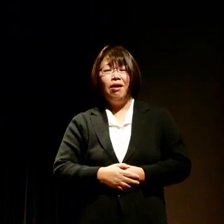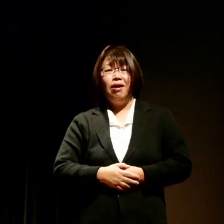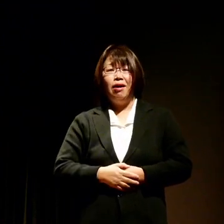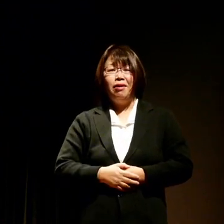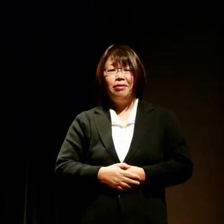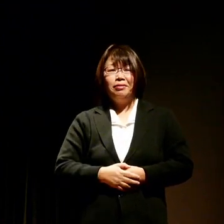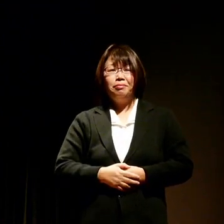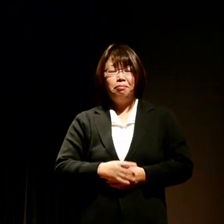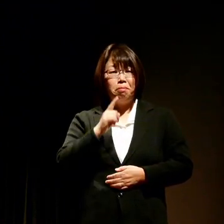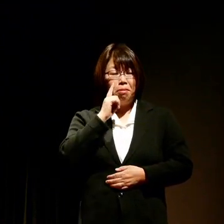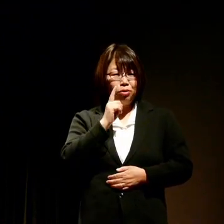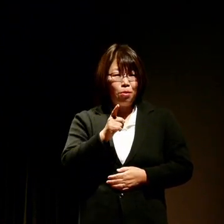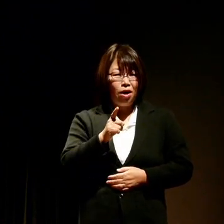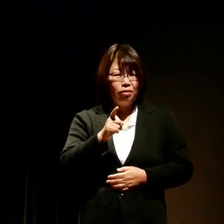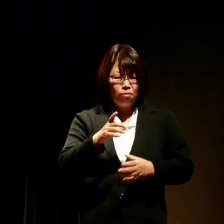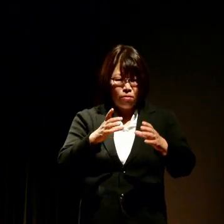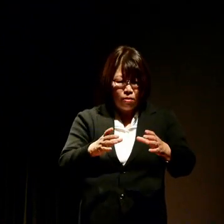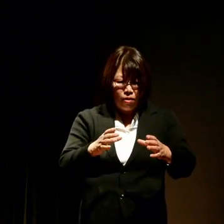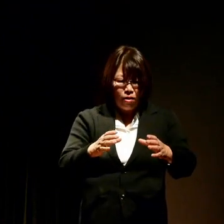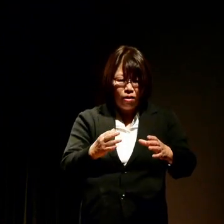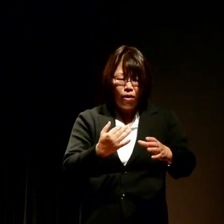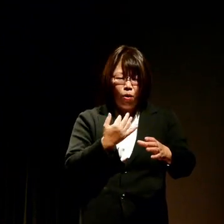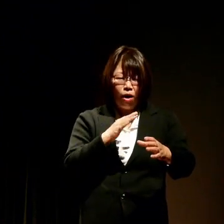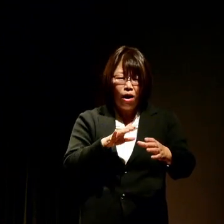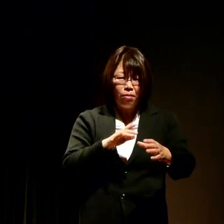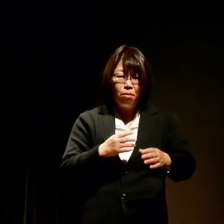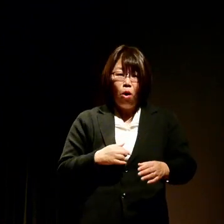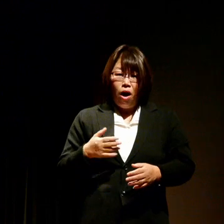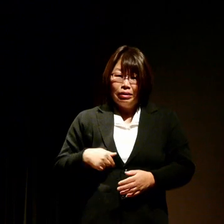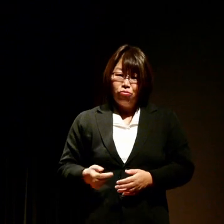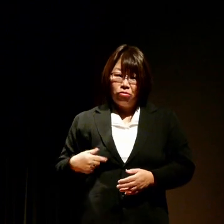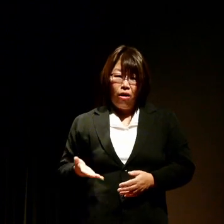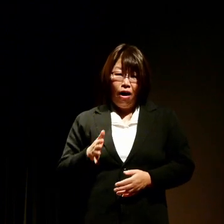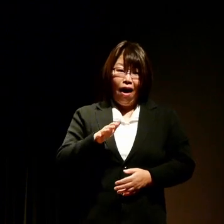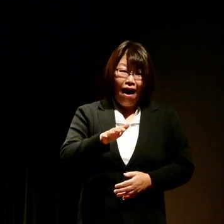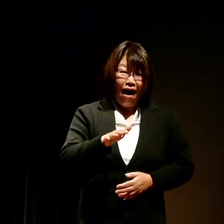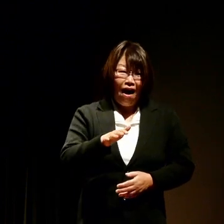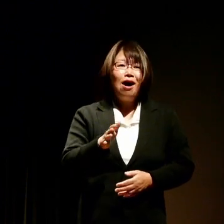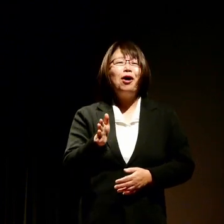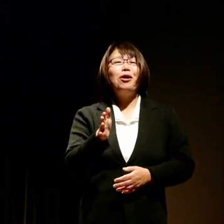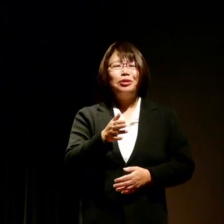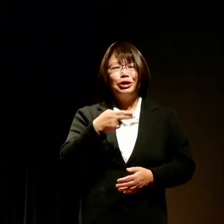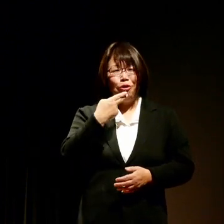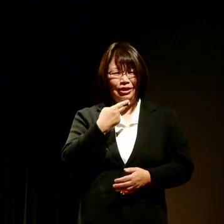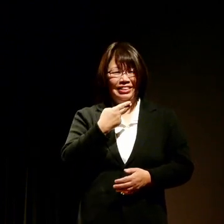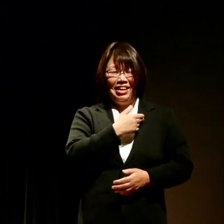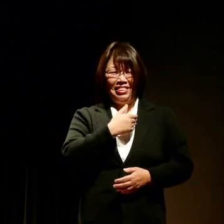もう目の前でその香りがあるだけで手が伸びるような、そんなお食事